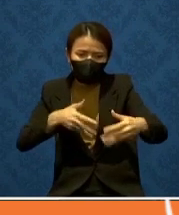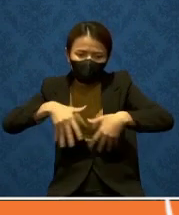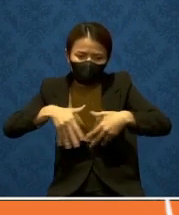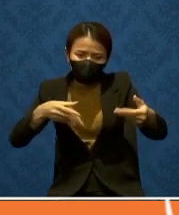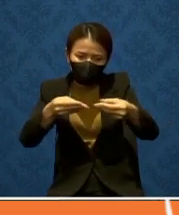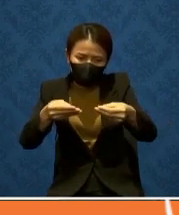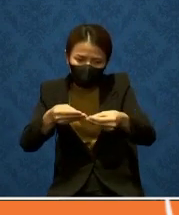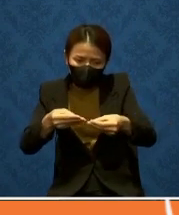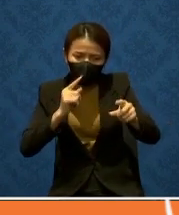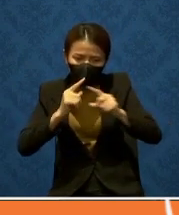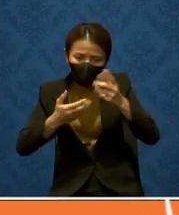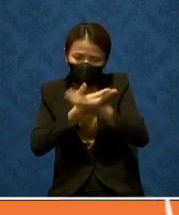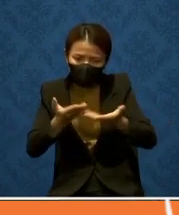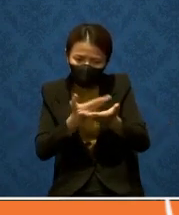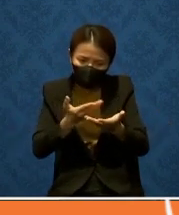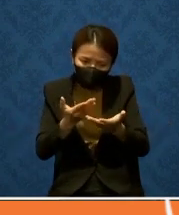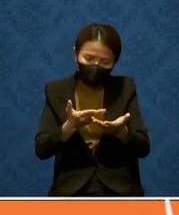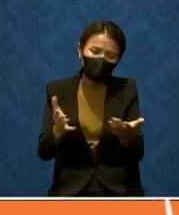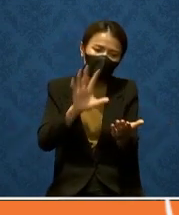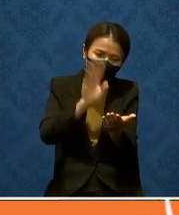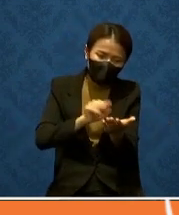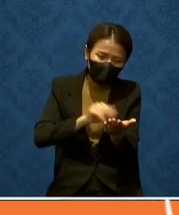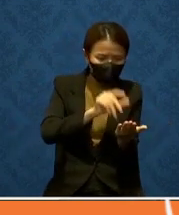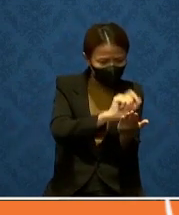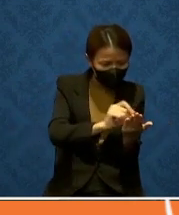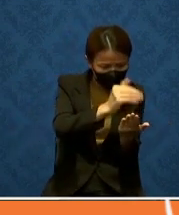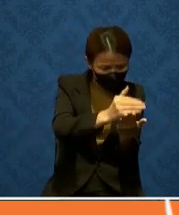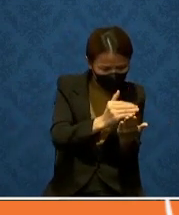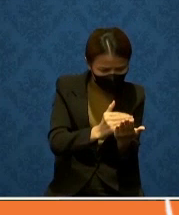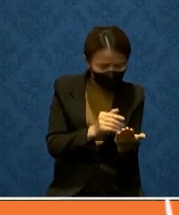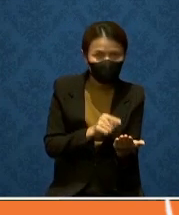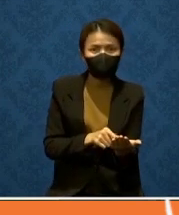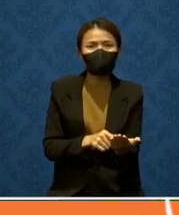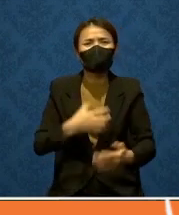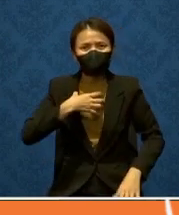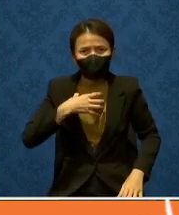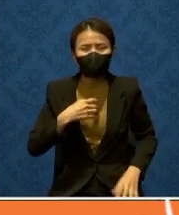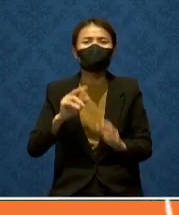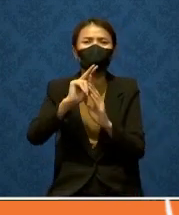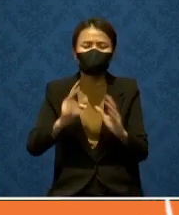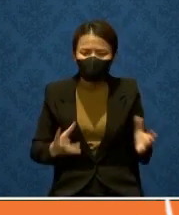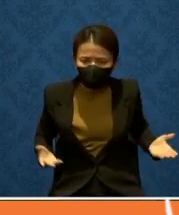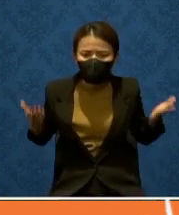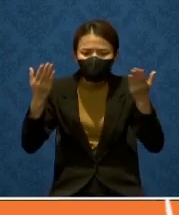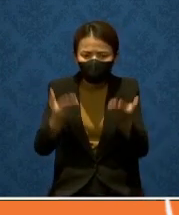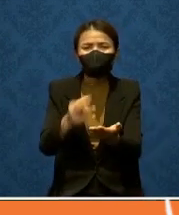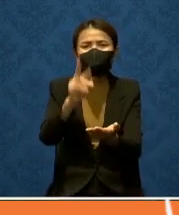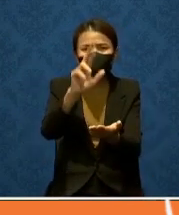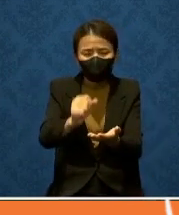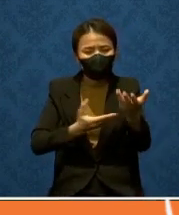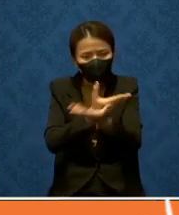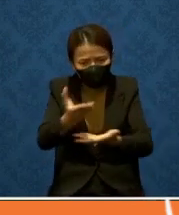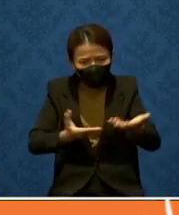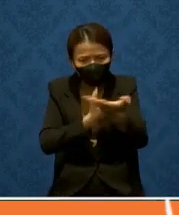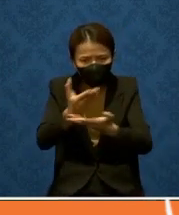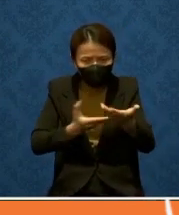าชนให้มากที่สุดให้กฎหมายที่เขารอคอยมานานเนี่ยให้สภาแห่งนี้ได้พิจารณาและออกกฎหมายที่เขาต้องการจ